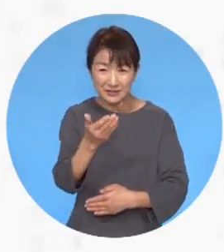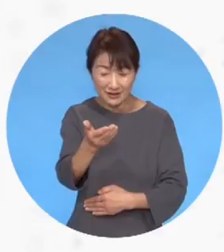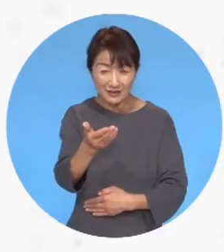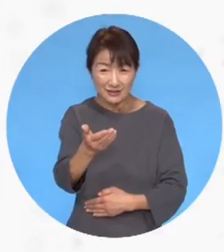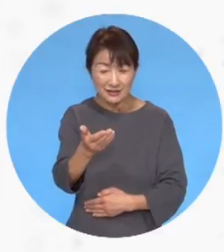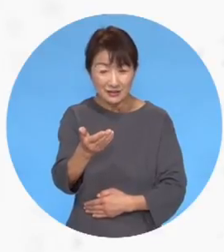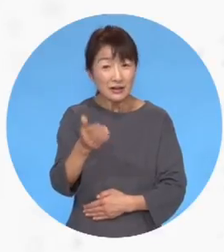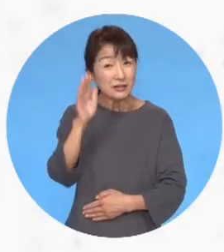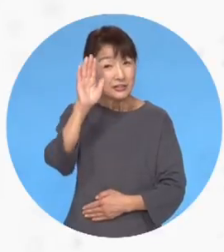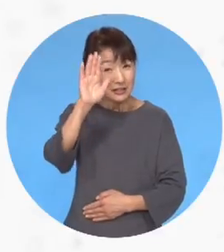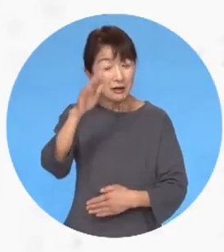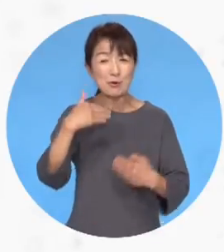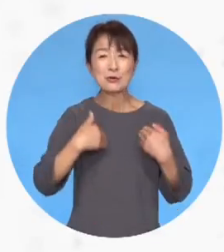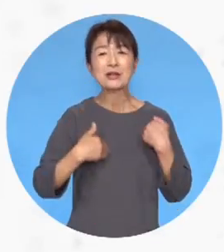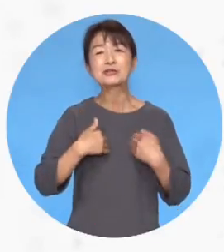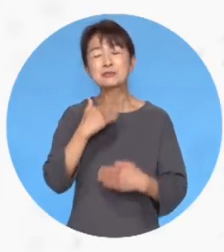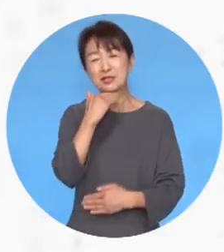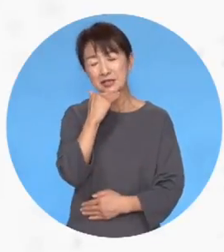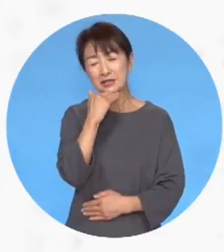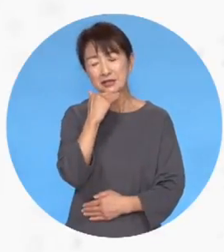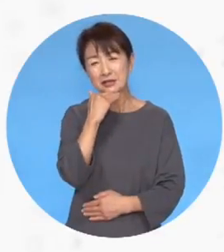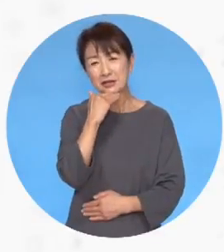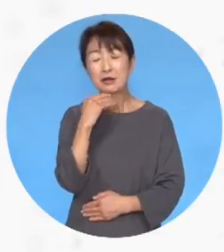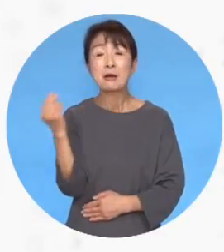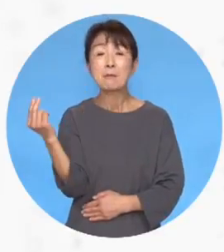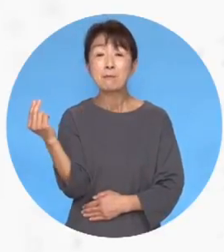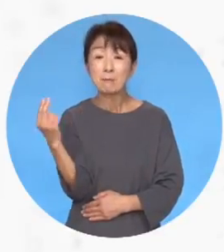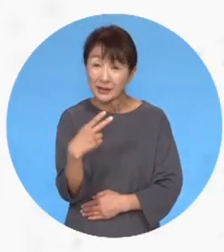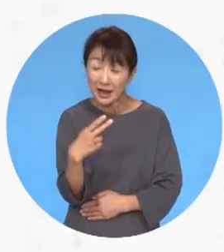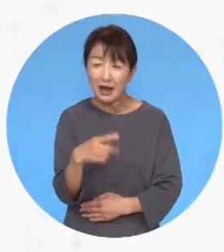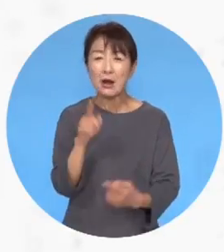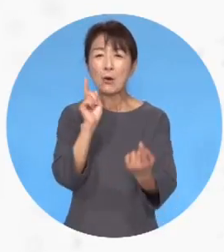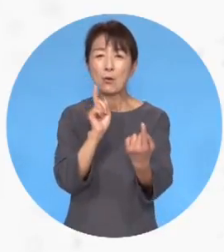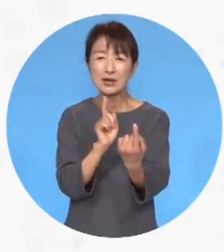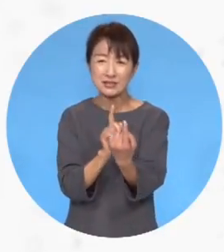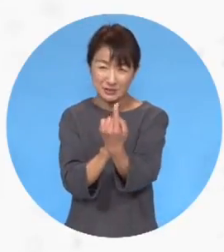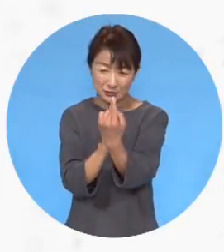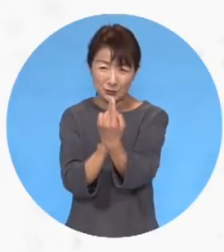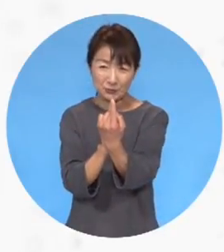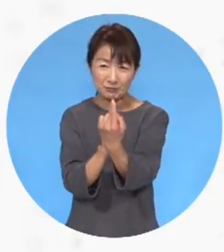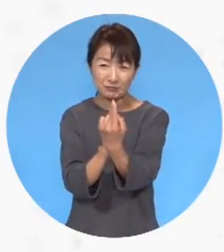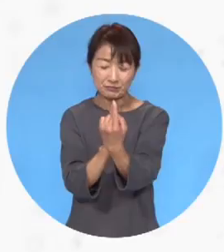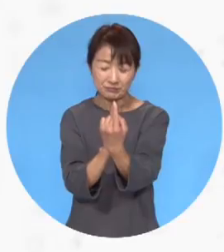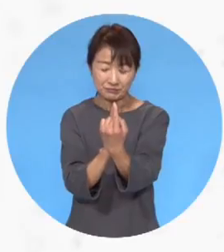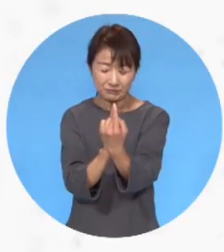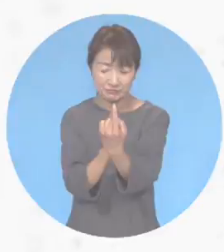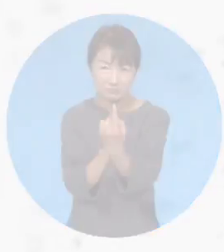次回もお楽しみに。それではまたお会いしましょう。